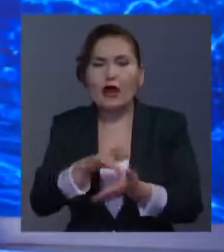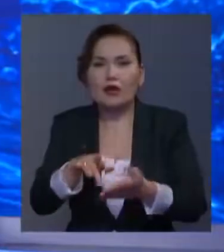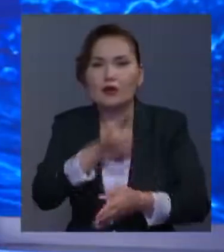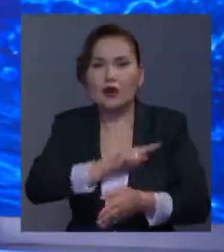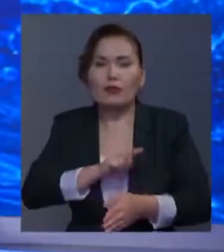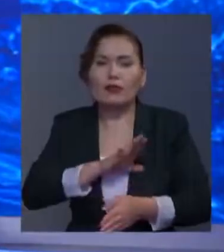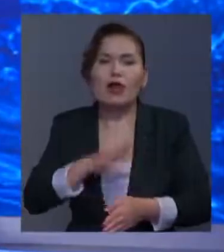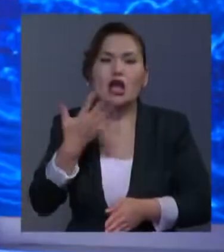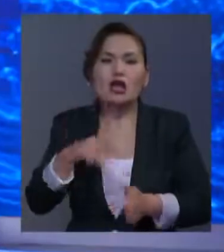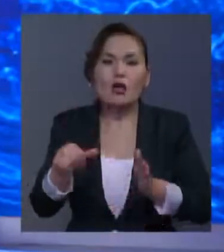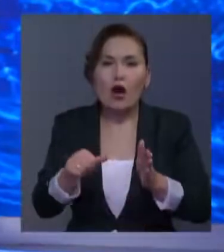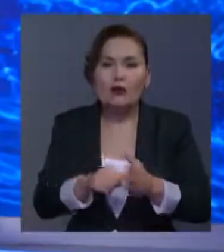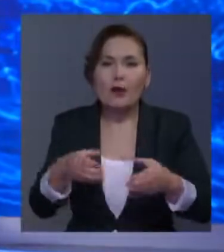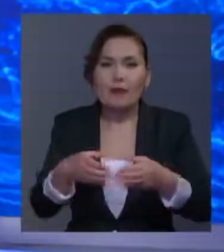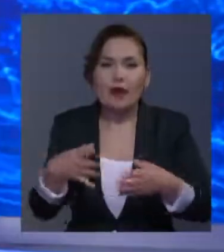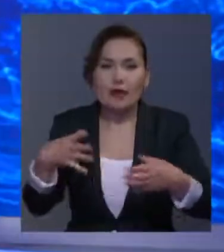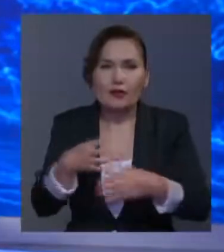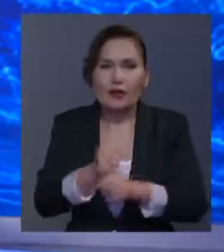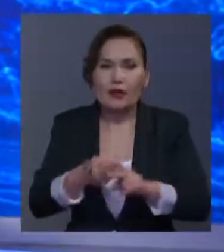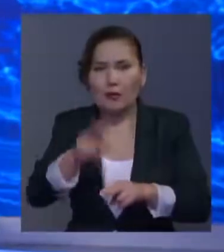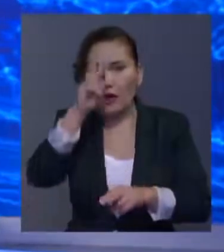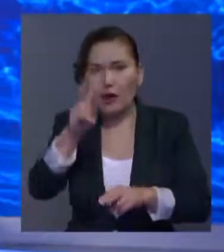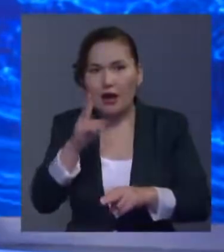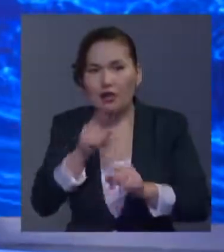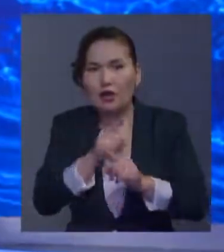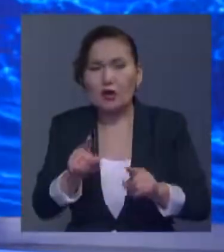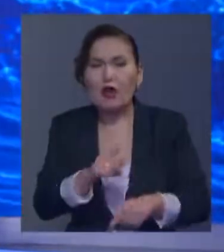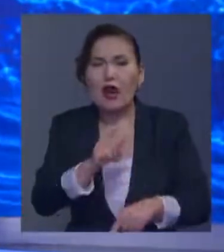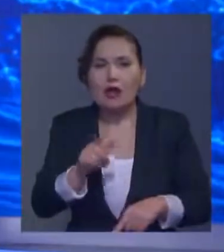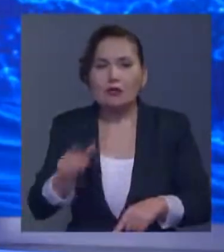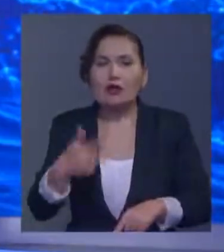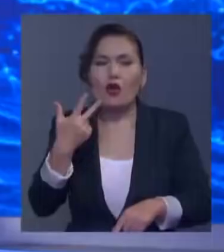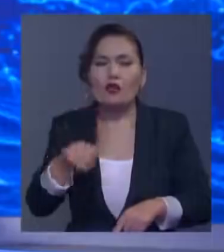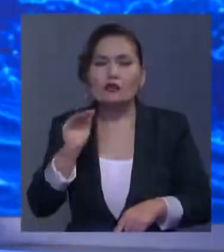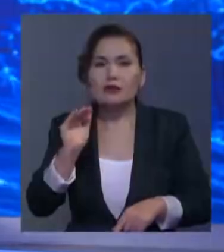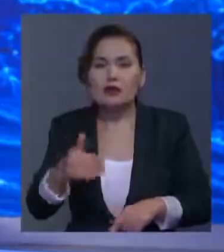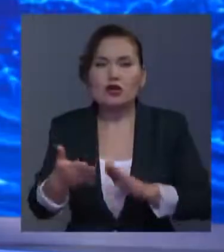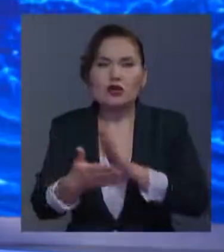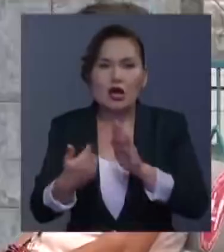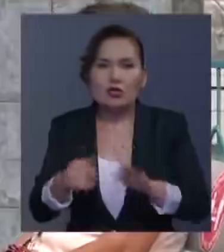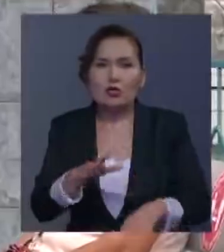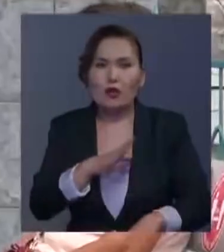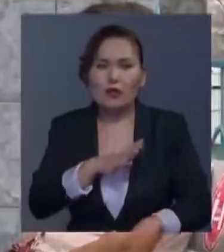саны 56-ға азайды. Екі айдың ішінде тұрғындардан 30 мыңға жуық шақырту түскен.